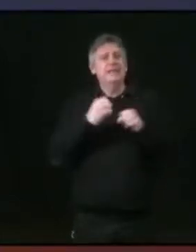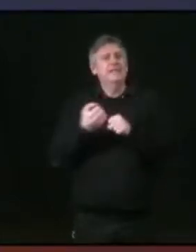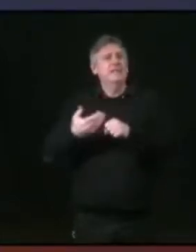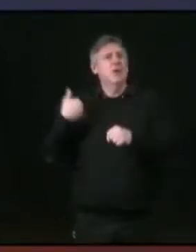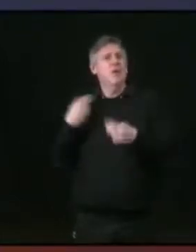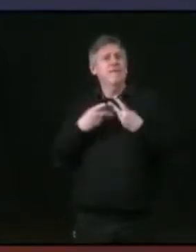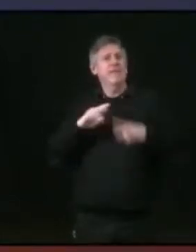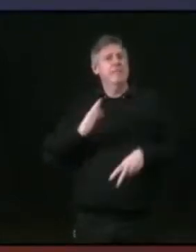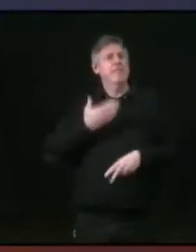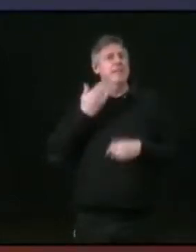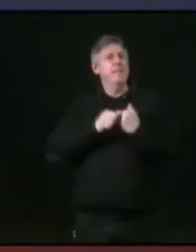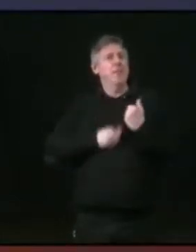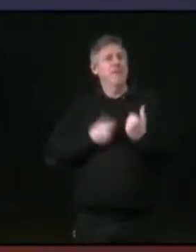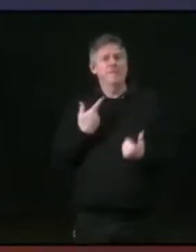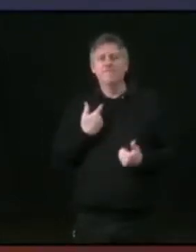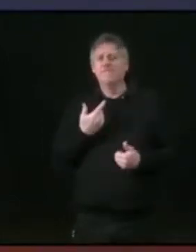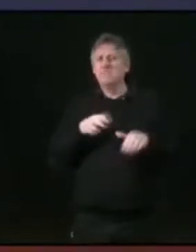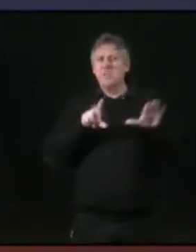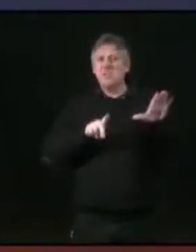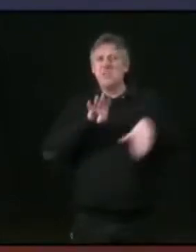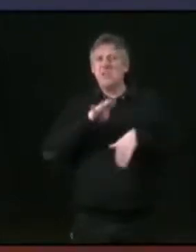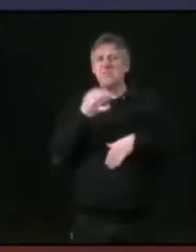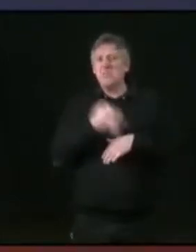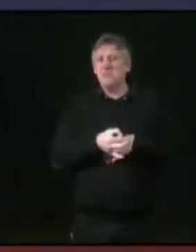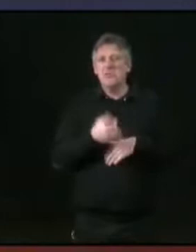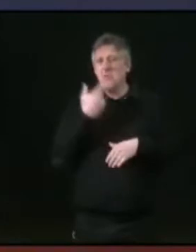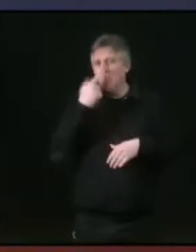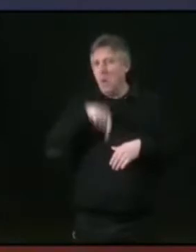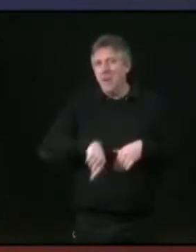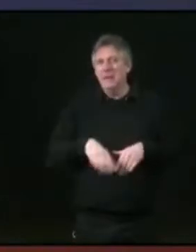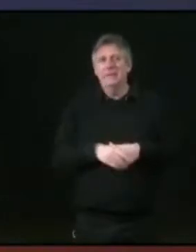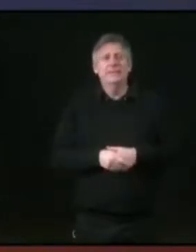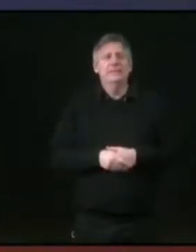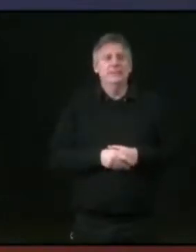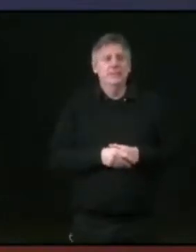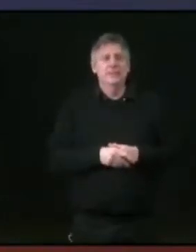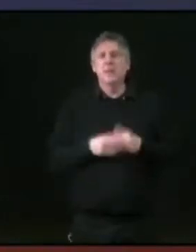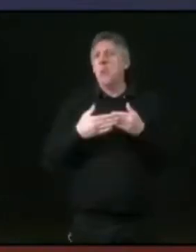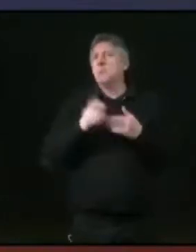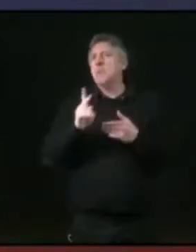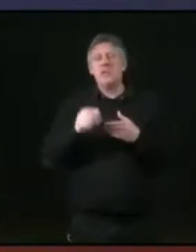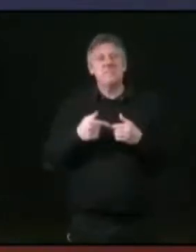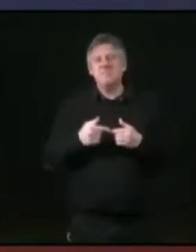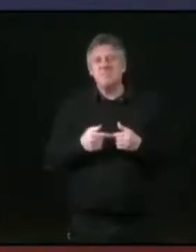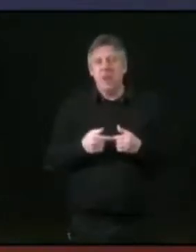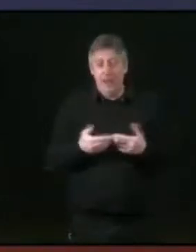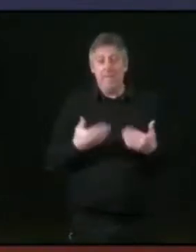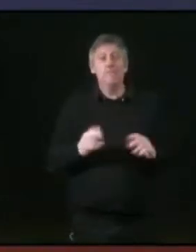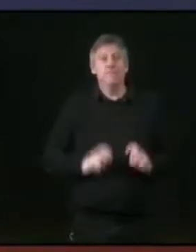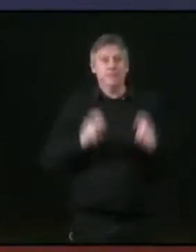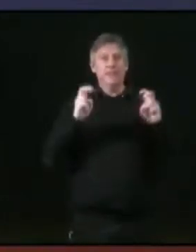comme la nôtre, à 2,8 km de Paris, ce type de résultat. Et donc,